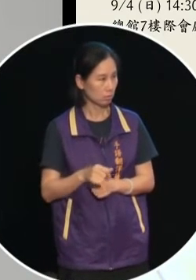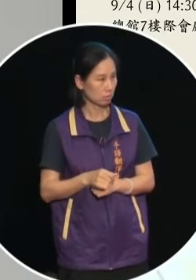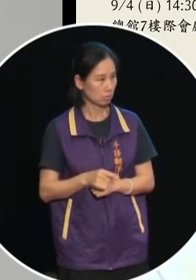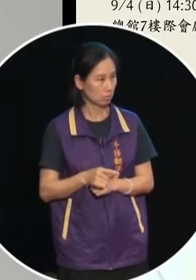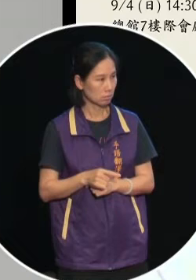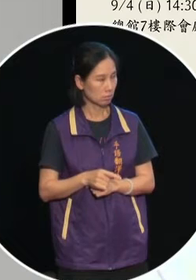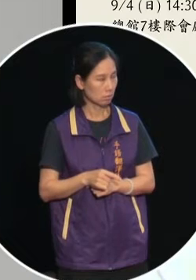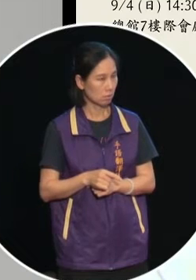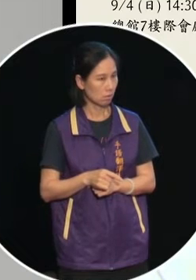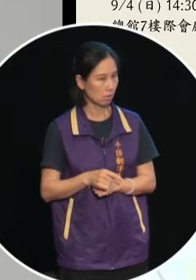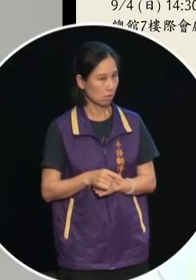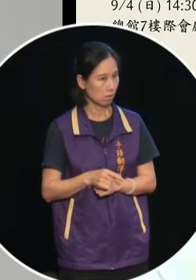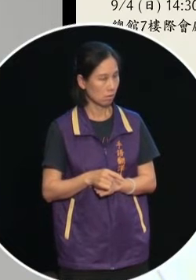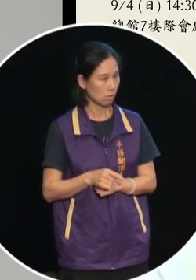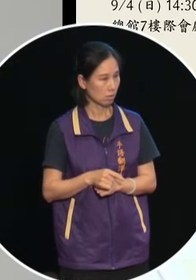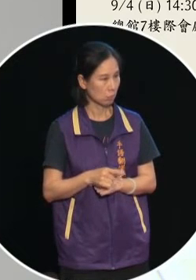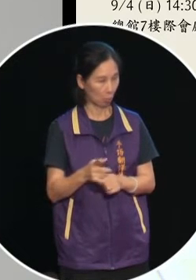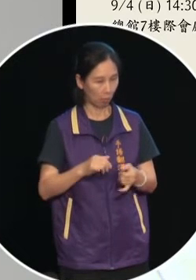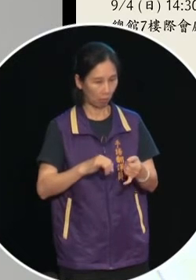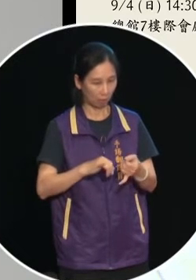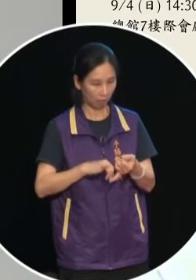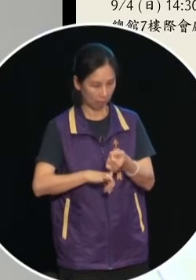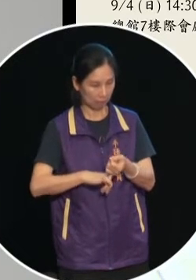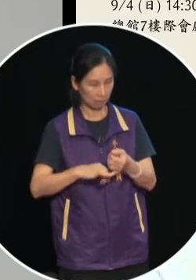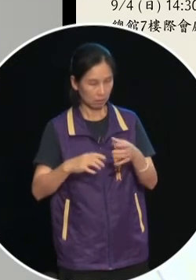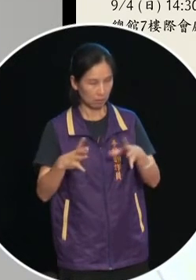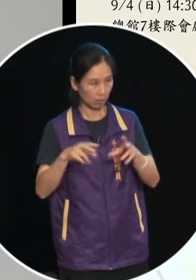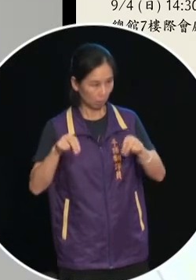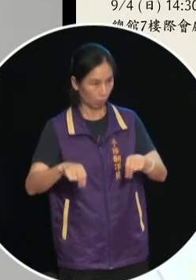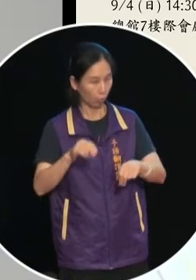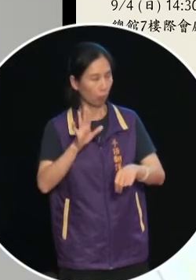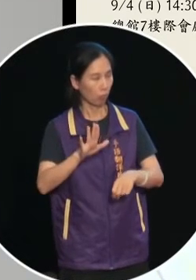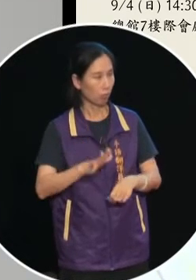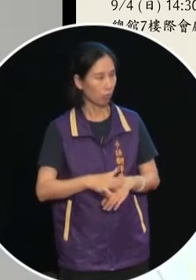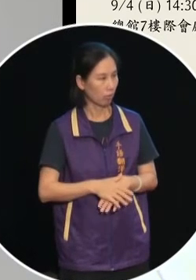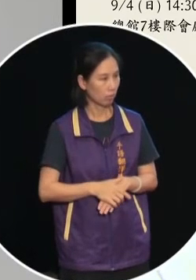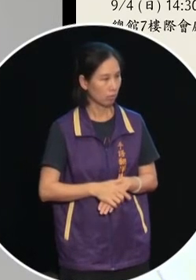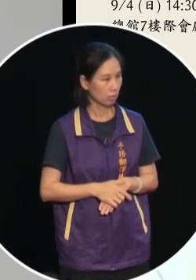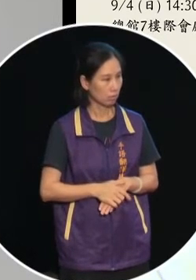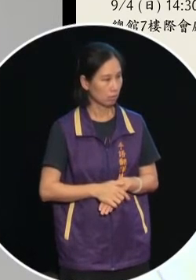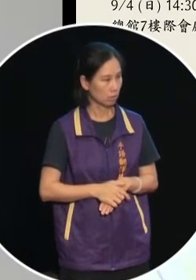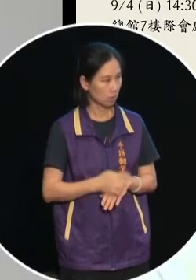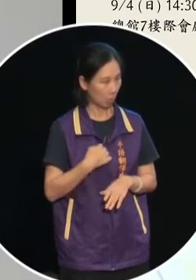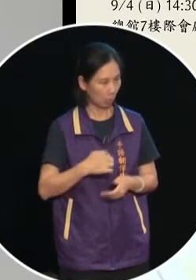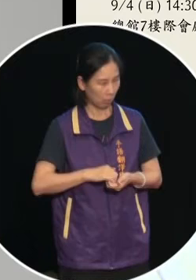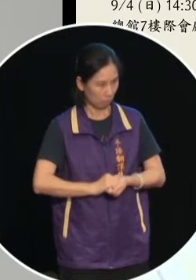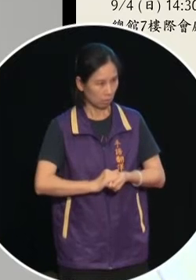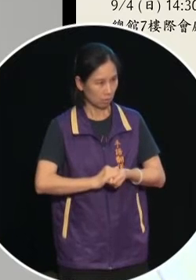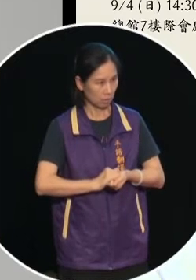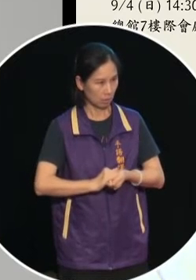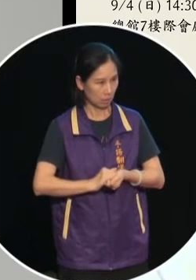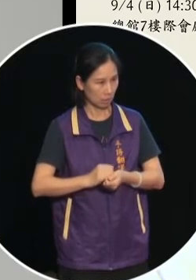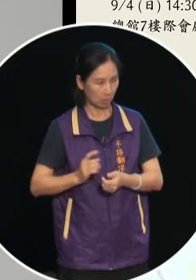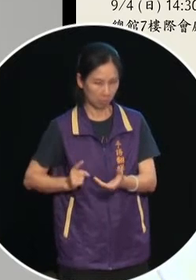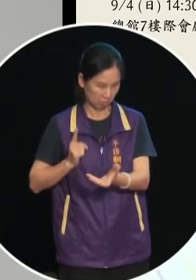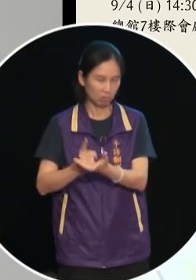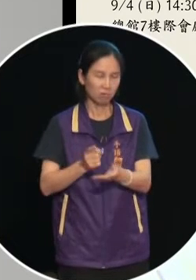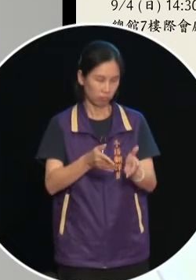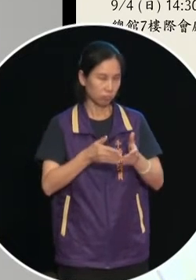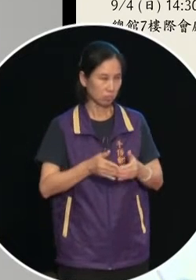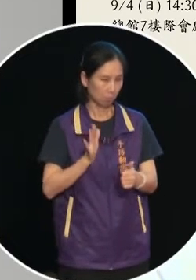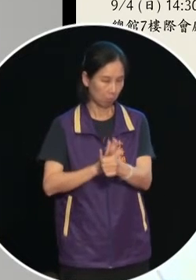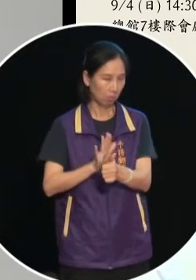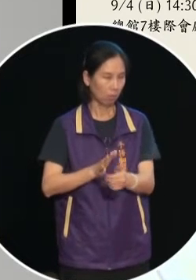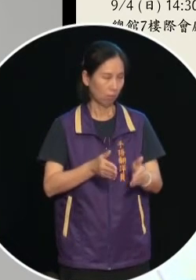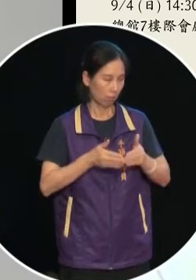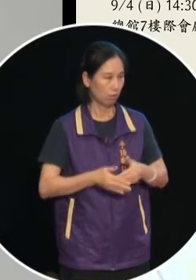约。我们也这个是不是要建立被建立的问题，我们一定要参与，这个法律规